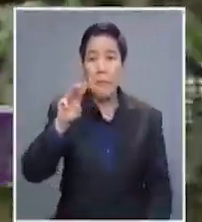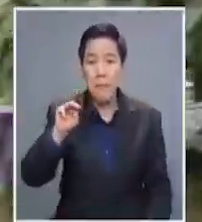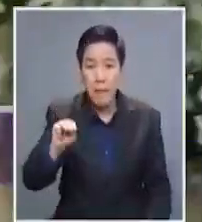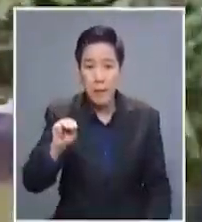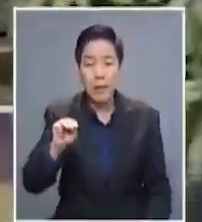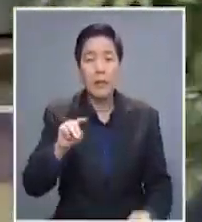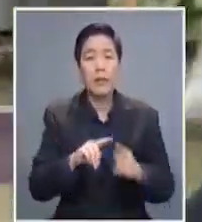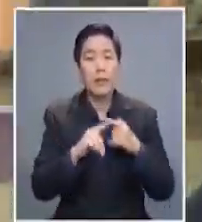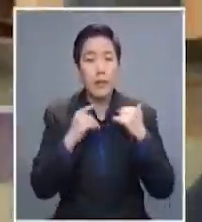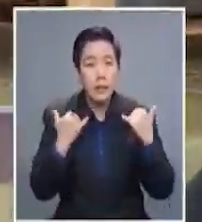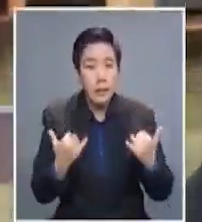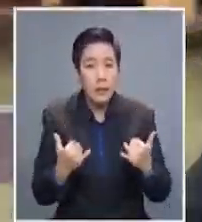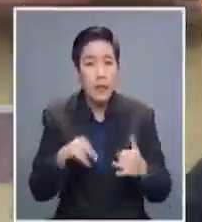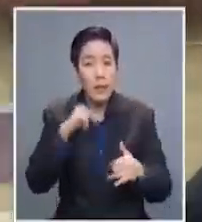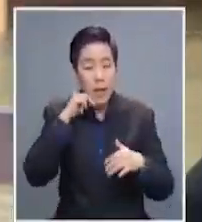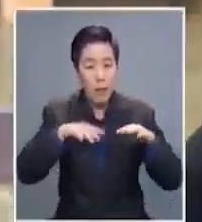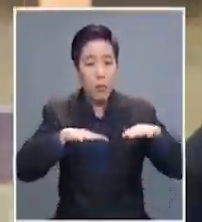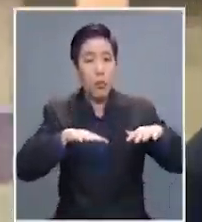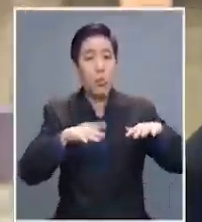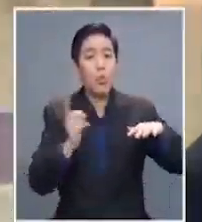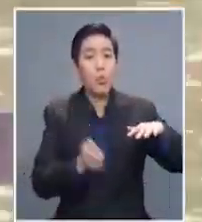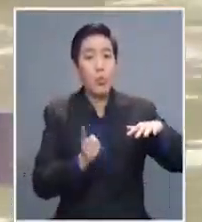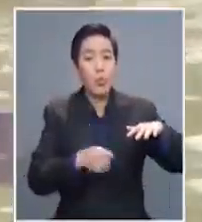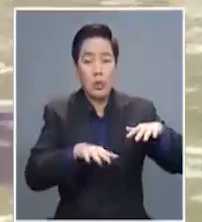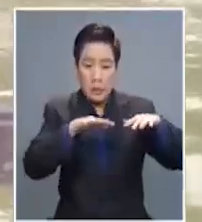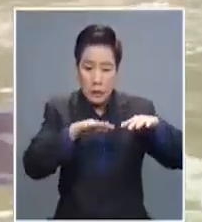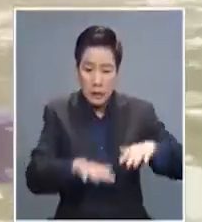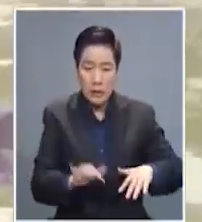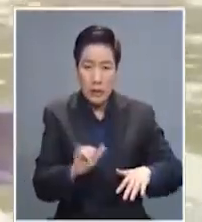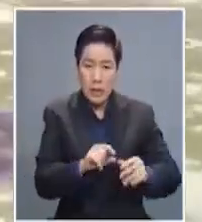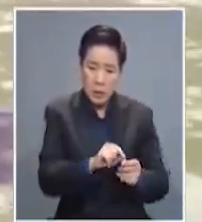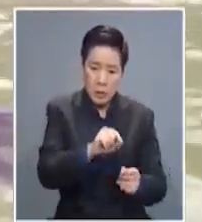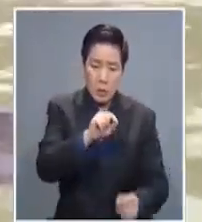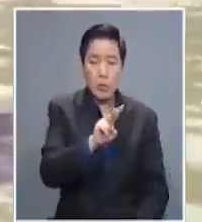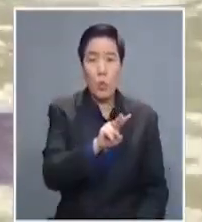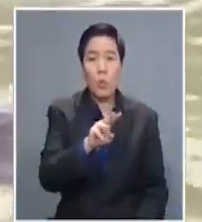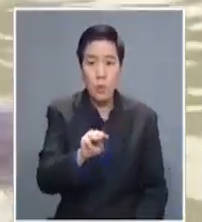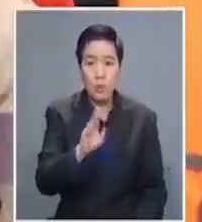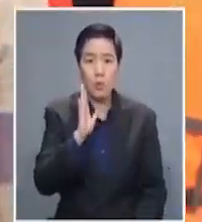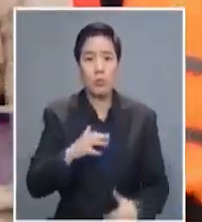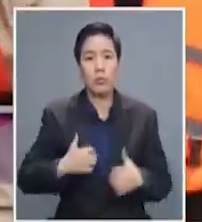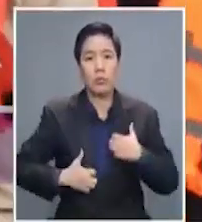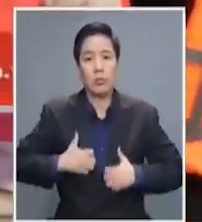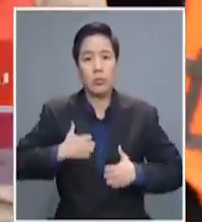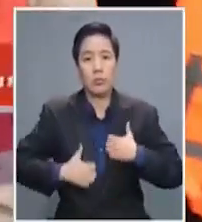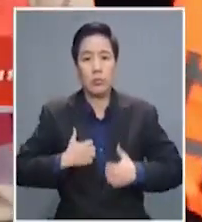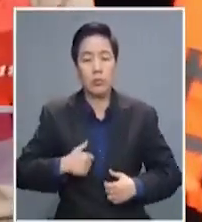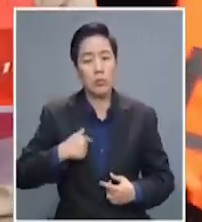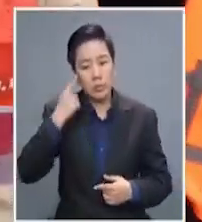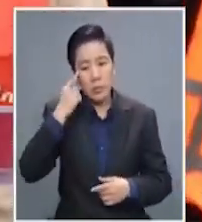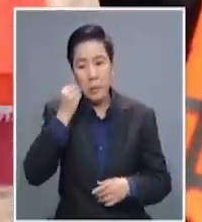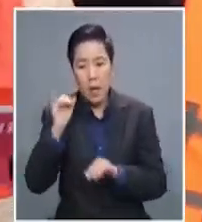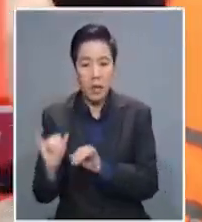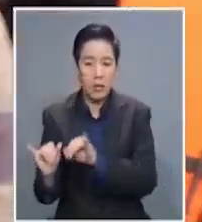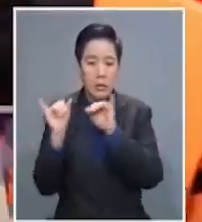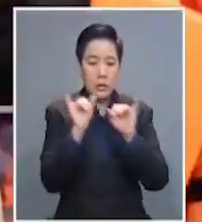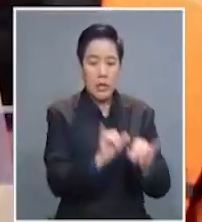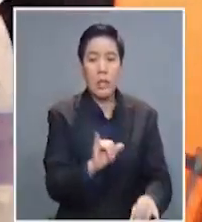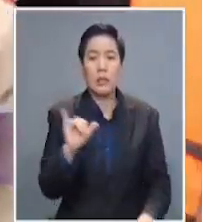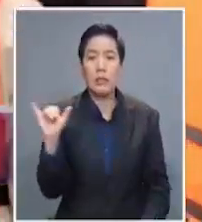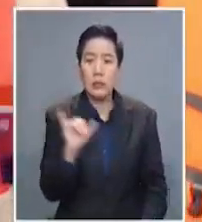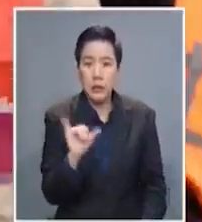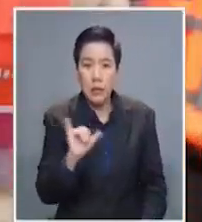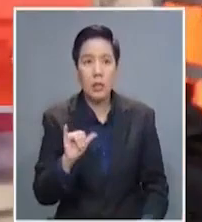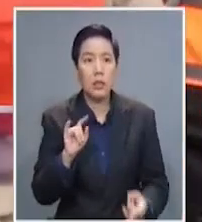คะและจนถึงขณะนี้ระดับน้ำนั้นยังคงท่วมสูงในบางจุดราว2เมตรค่ะทำให้ชาวบ้านบางส่วนนั้นยังไม่สามารถย้ายกลับไปอาศัยอยู่ภายในบ้